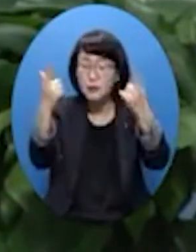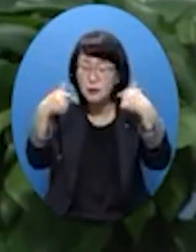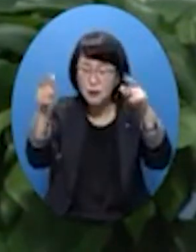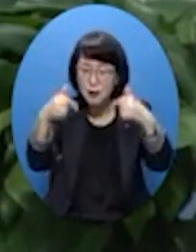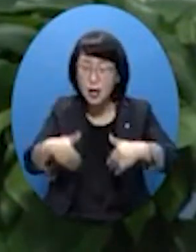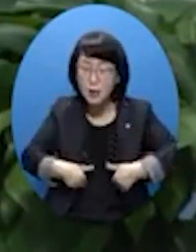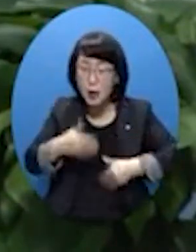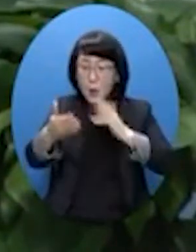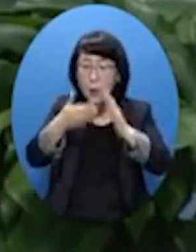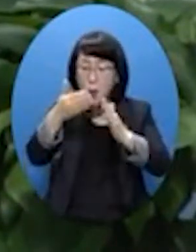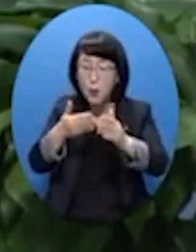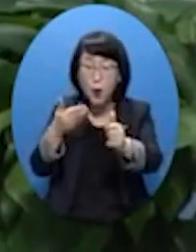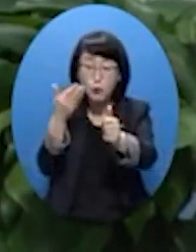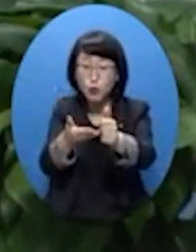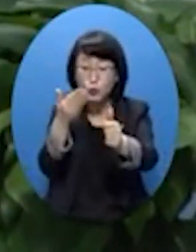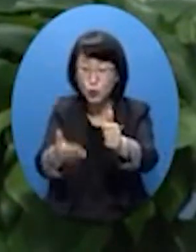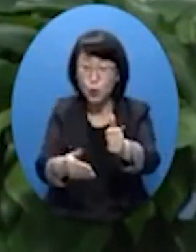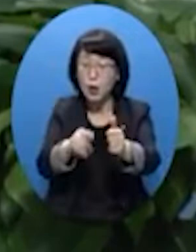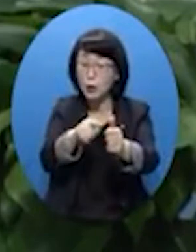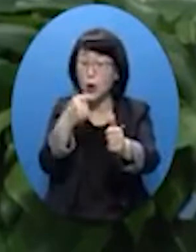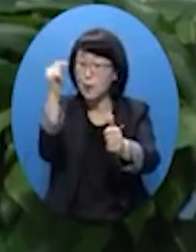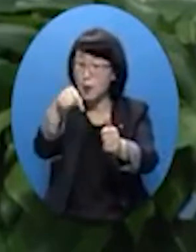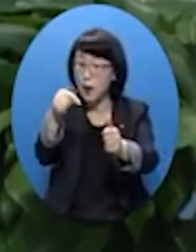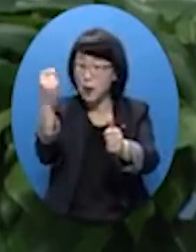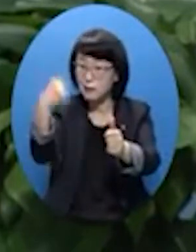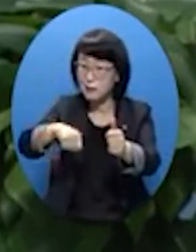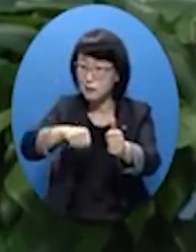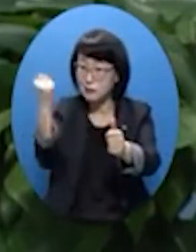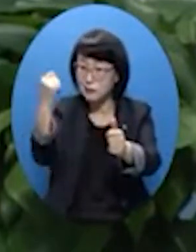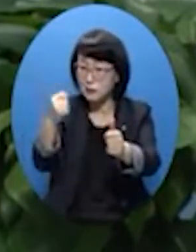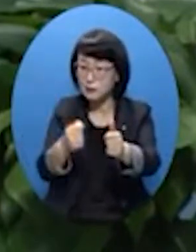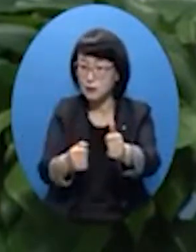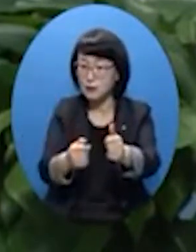말씀을 찍게 행 1 아내 1 이렇게 지켜 보셨습니다